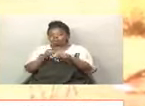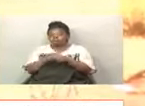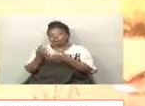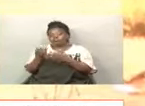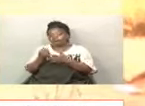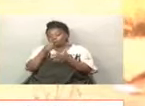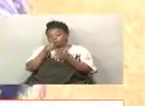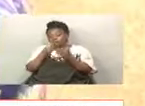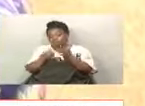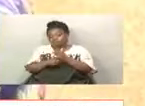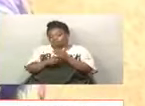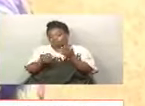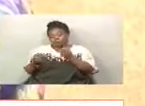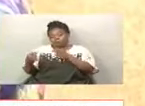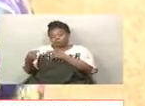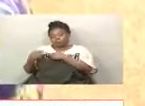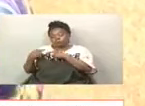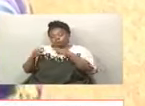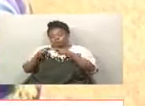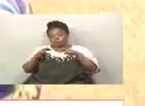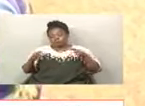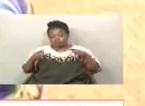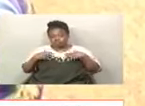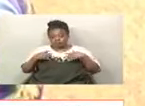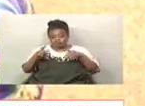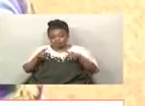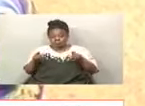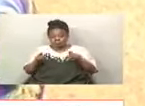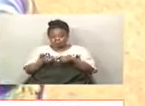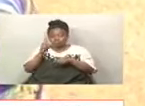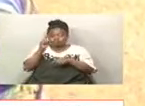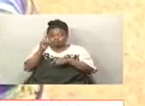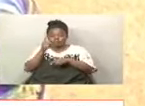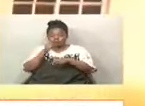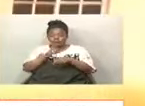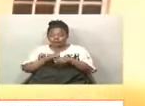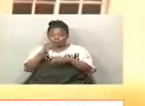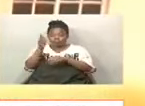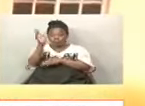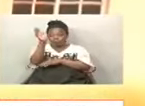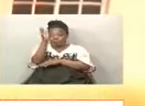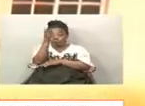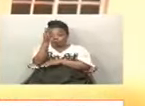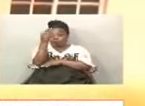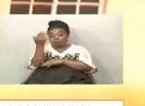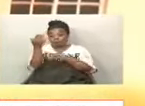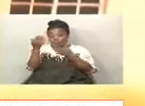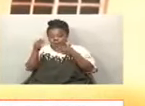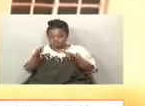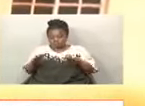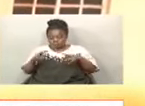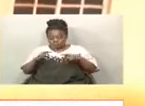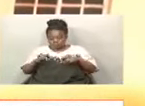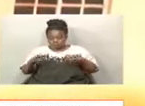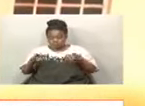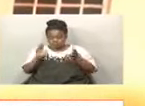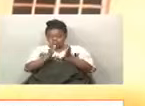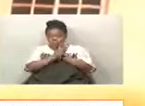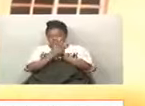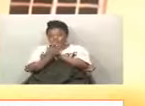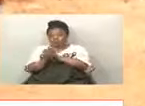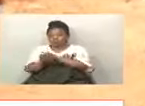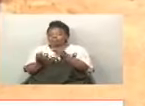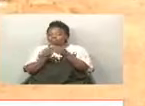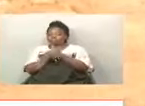ebbaluwa y'omusawo avunaanyizibwa kukebera emirambo era ng'ono atuuseyo ssaawa 6 ez'omutonto olumaze okugyekebejja ne gikwasibwa